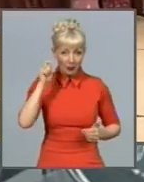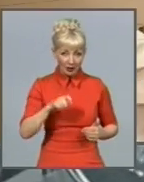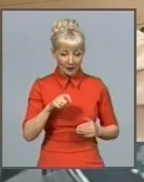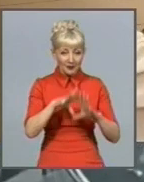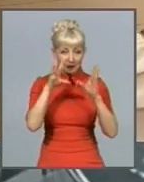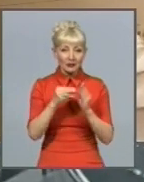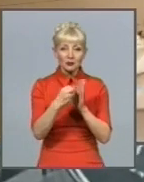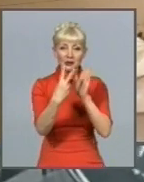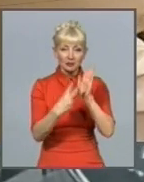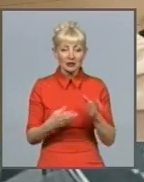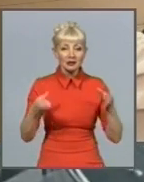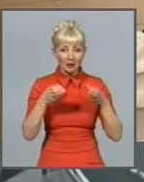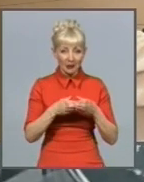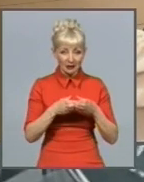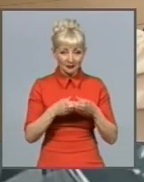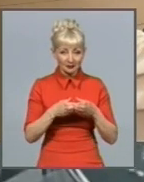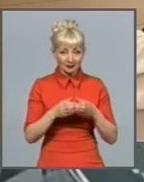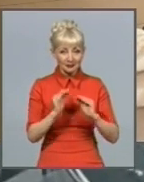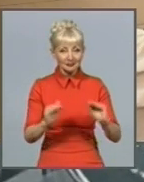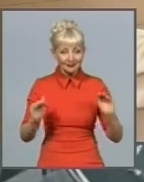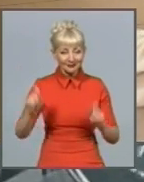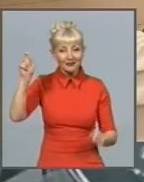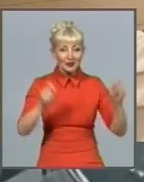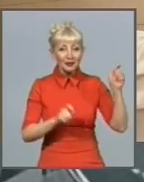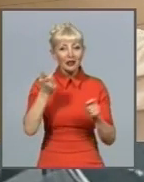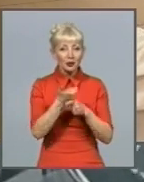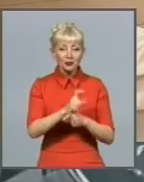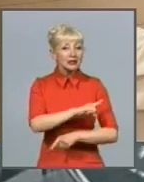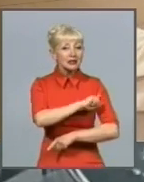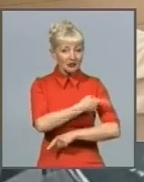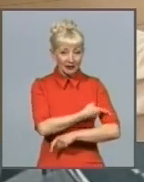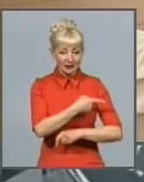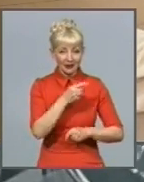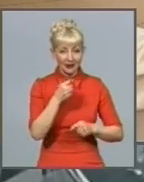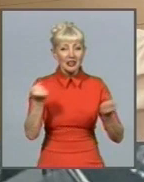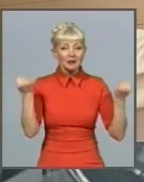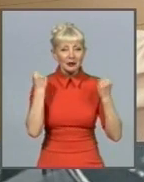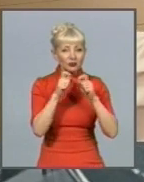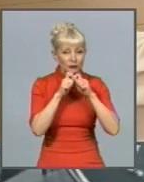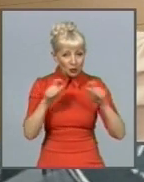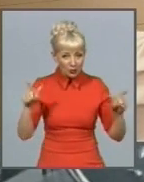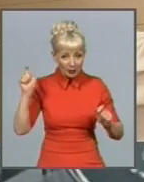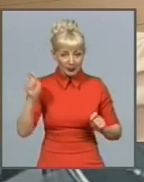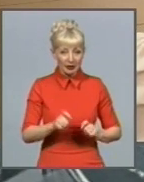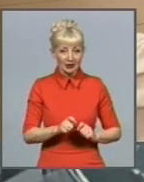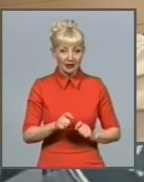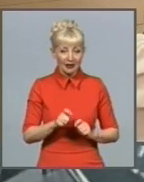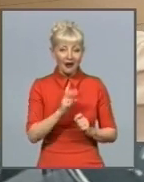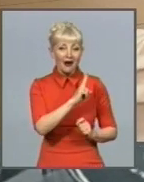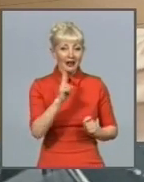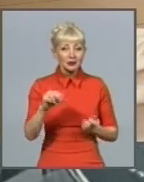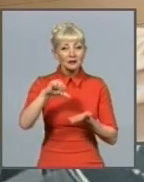команд. Детки приехали очень сильные. Дюшоровские детки приехали, которые выступают на